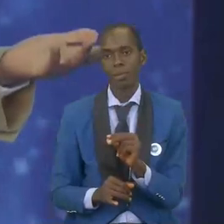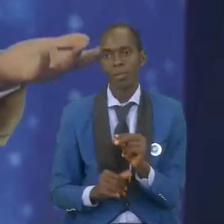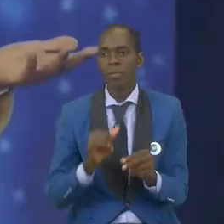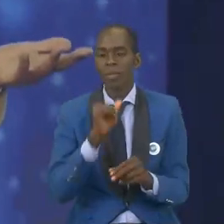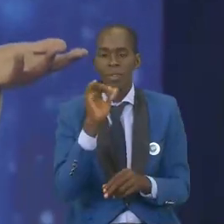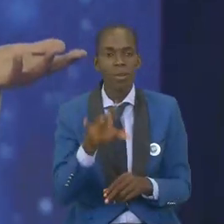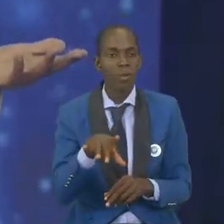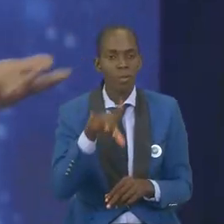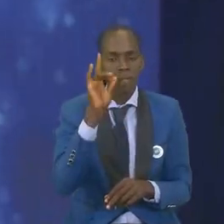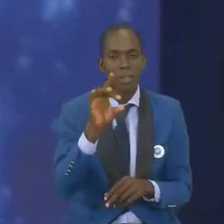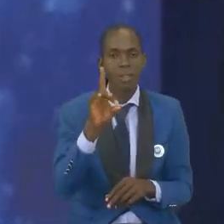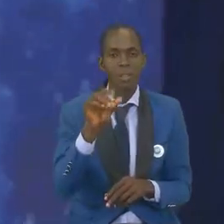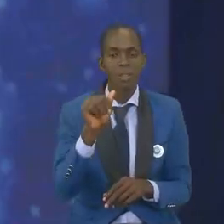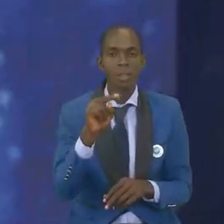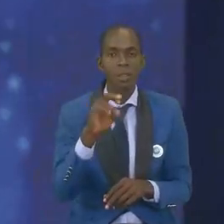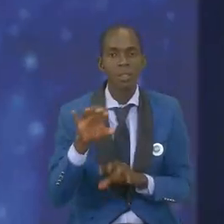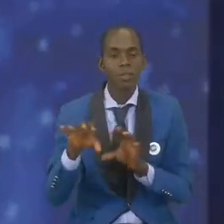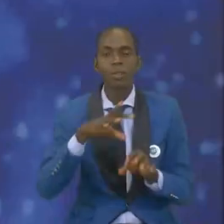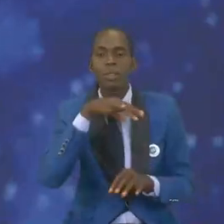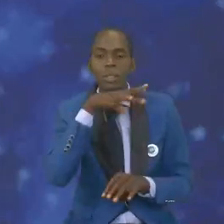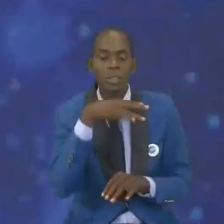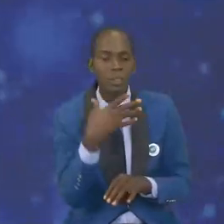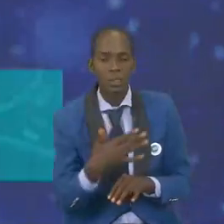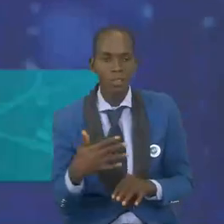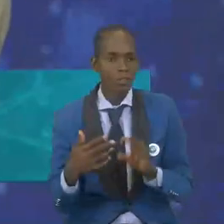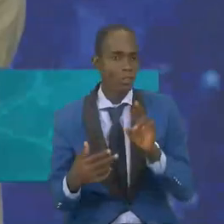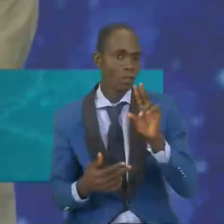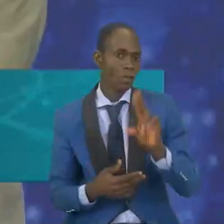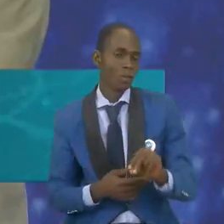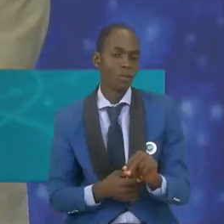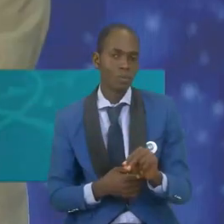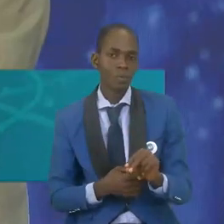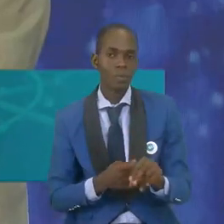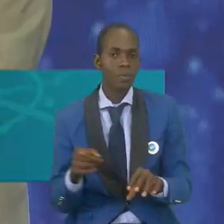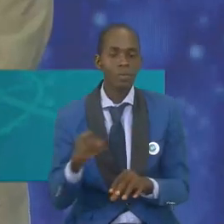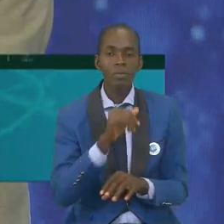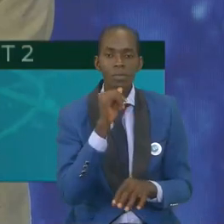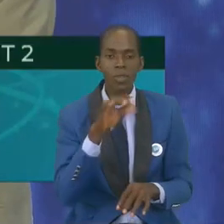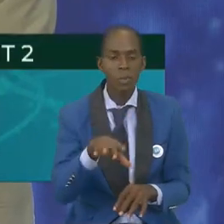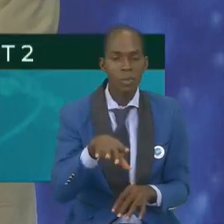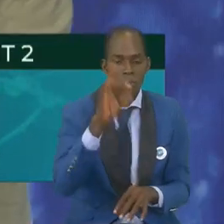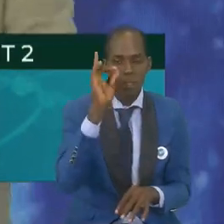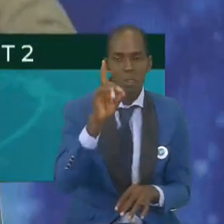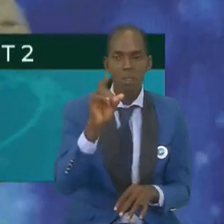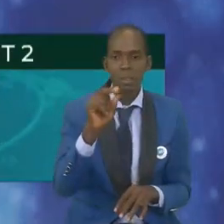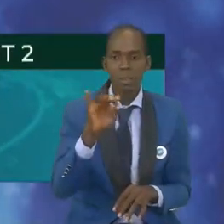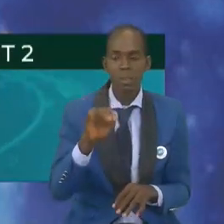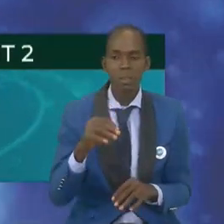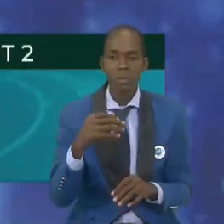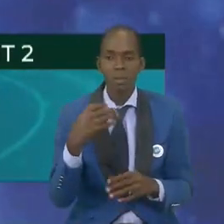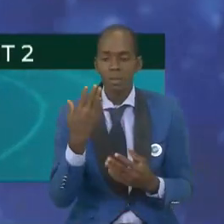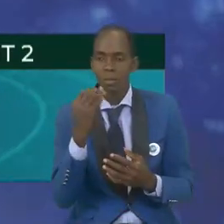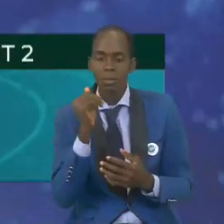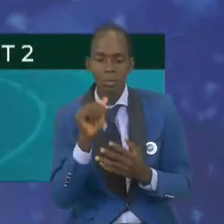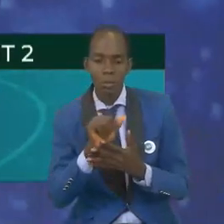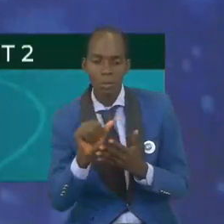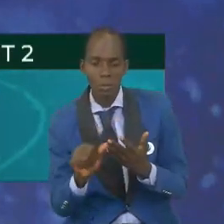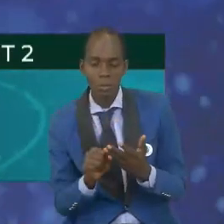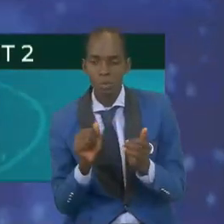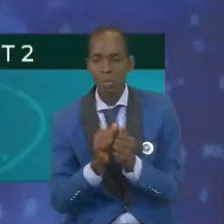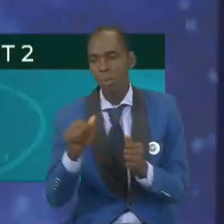de pécher. Ils ne l'ont pas trouvé en train d'être corrompu. Ils ne l'ont pas trouvé